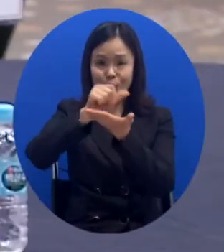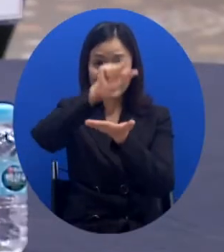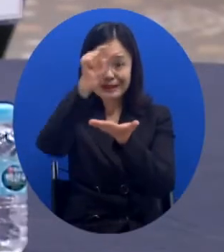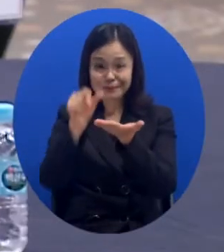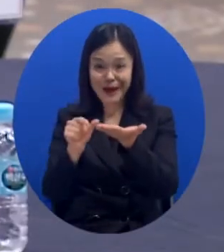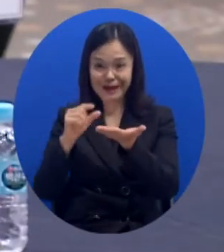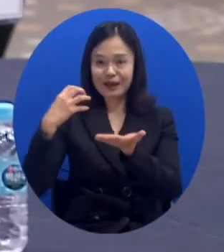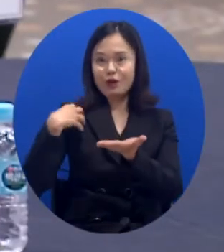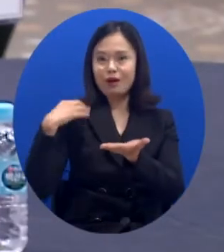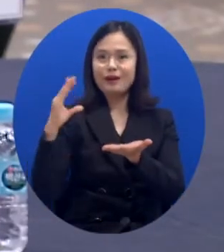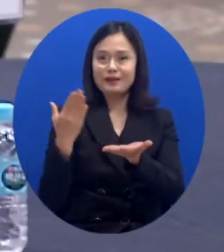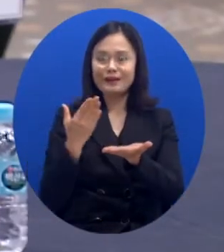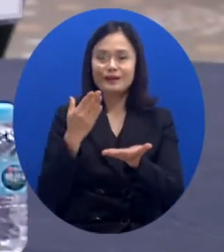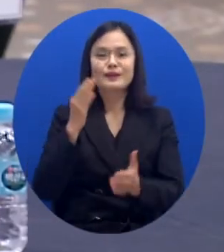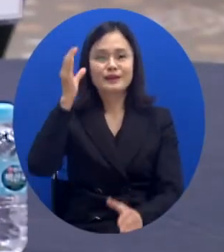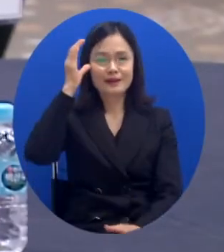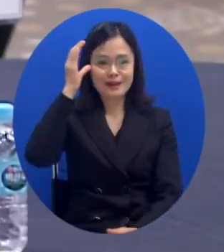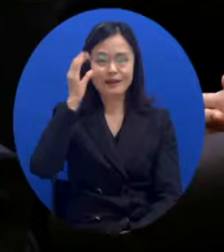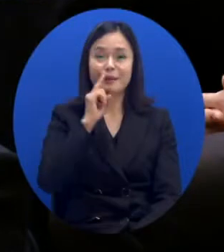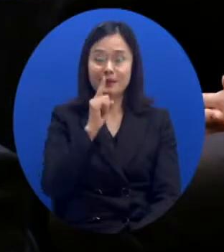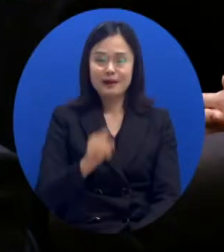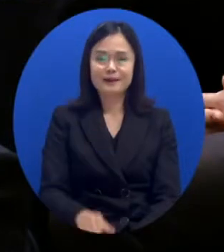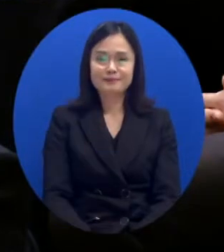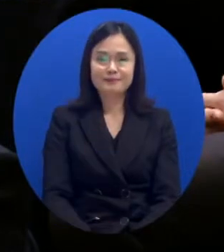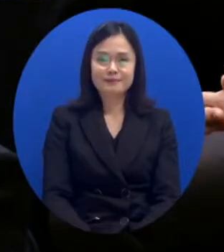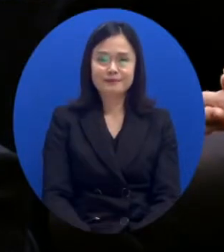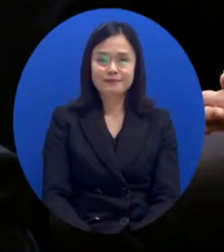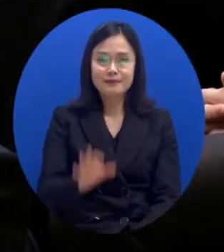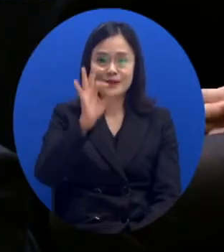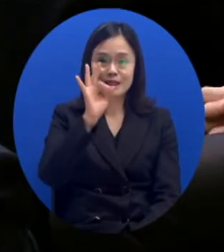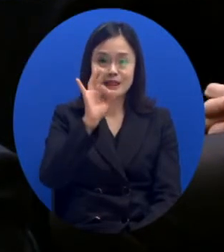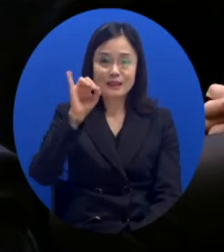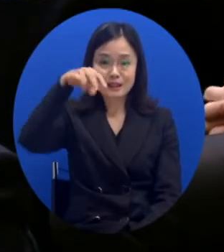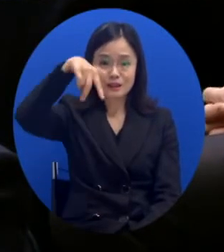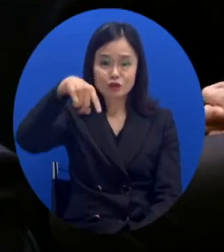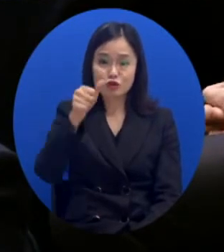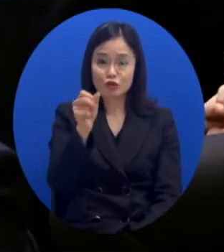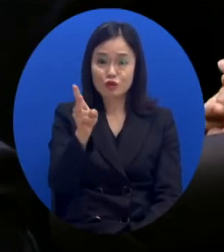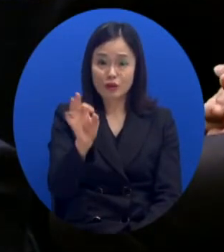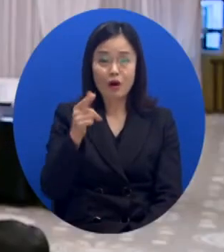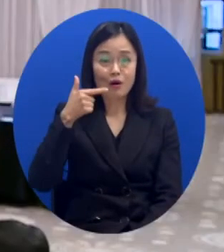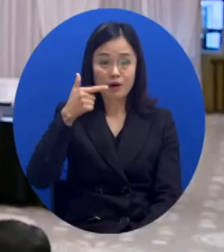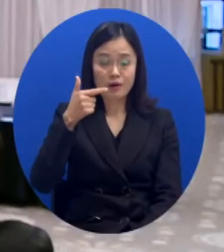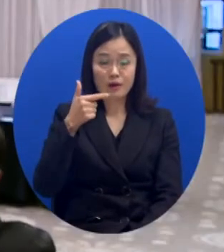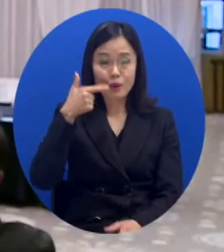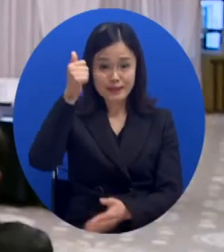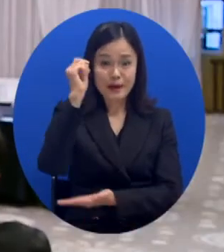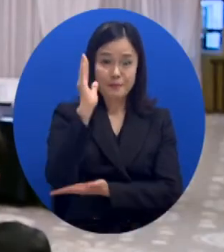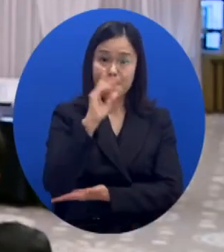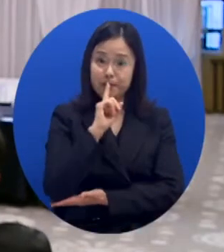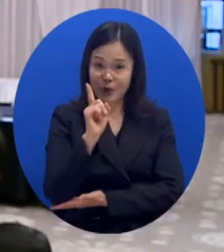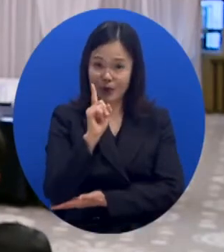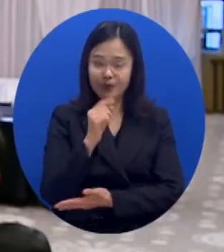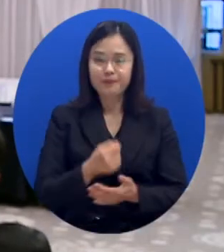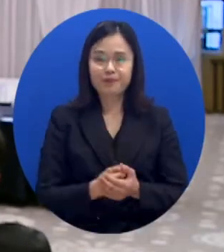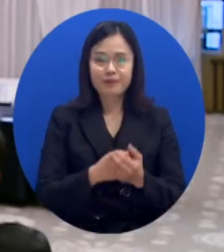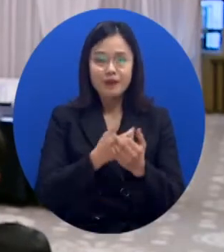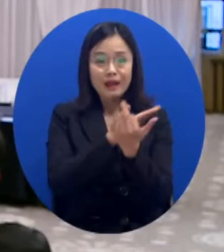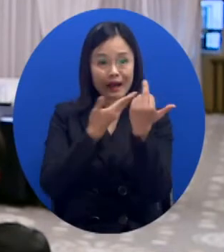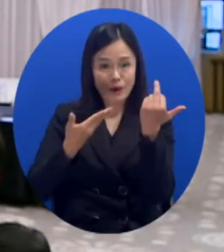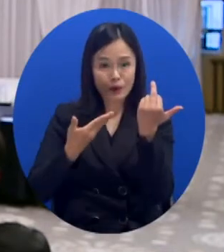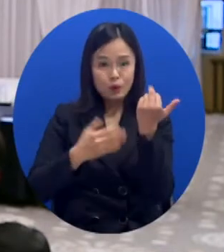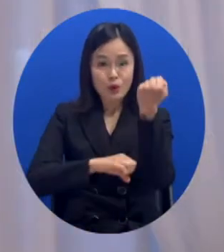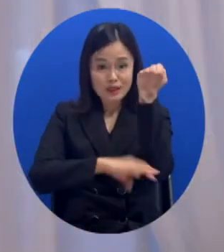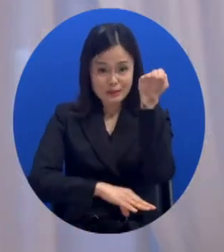소망한다 고 말했습니다 강의 총 이수형 회장은 대한민국 강원도 조찬 기도회 가 초석이 돼 남북이